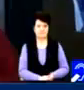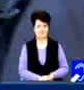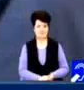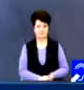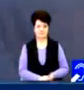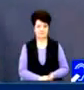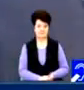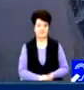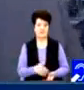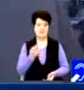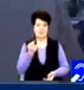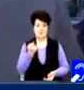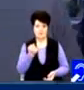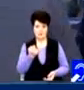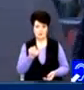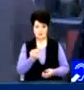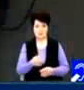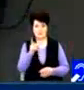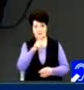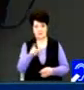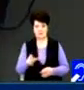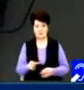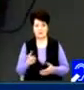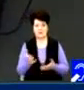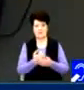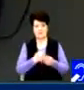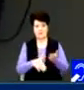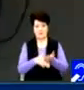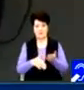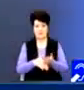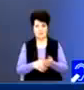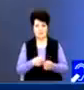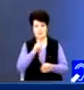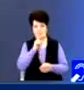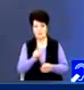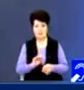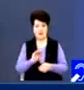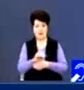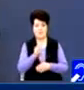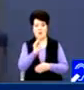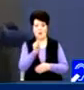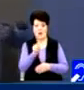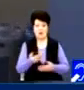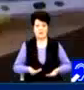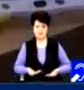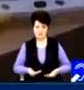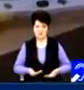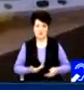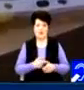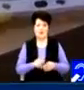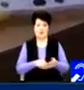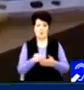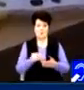RC cel puțin 3 milioane de persoane vor beneficia de acest ajutor care va fi transferat lunar pe un card special deținătorii săi vor putea